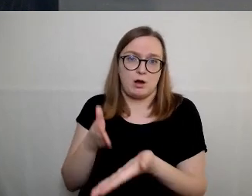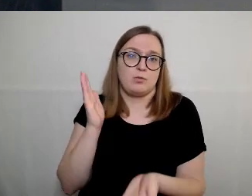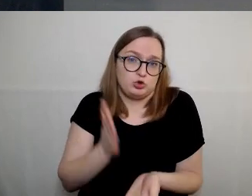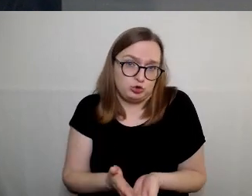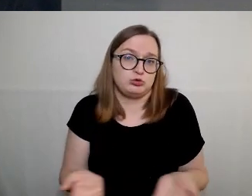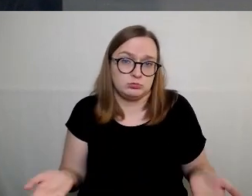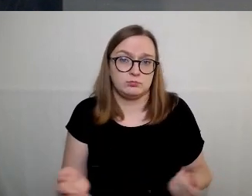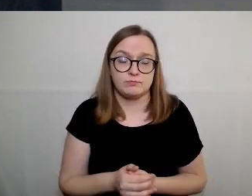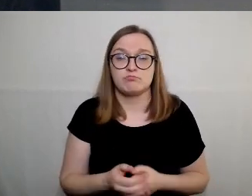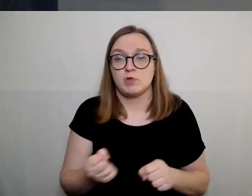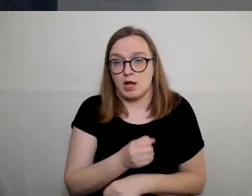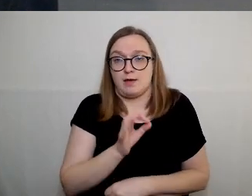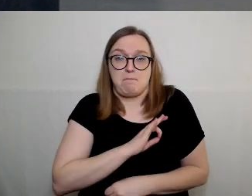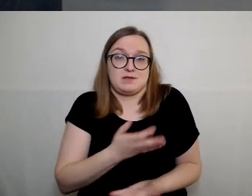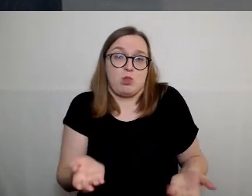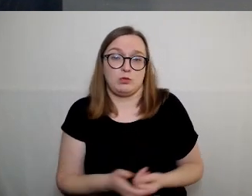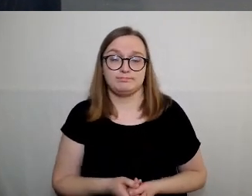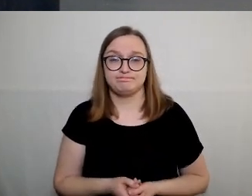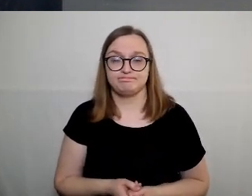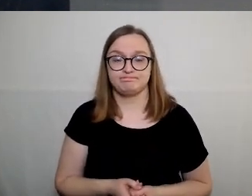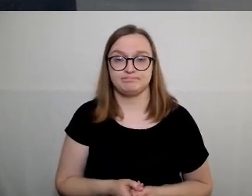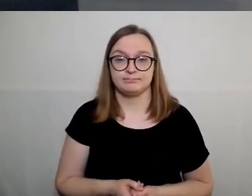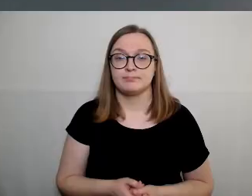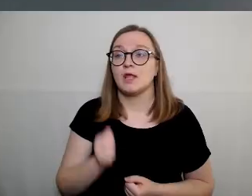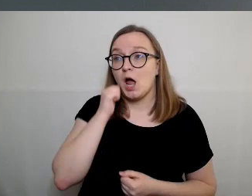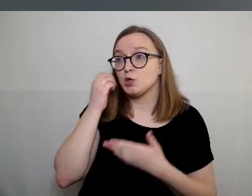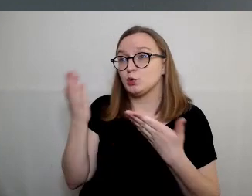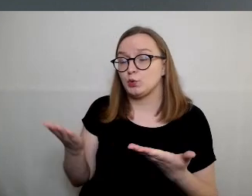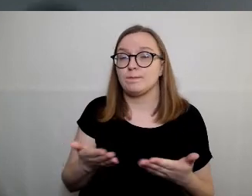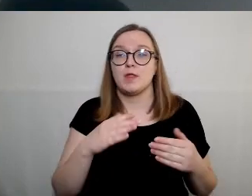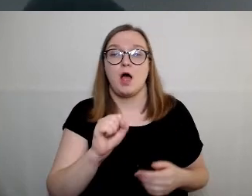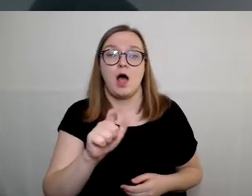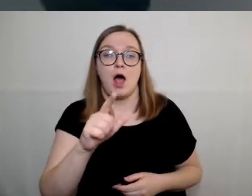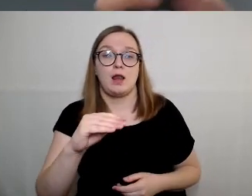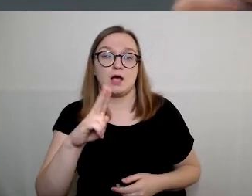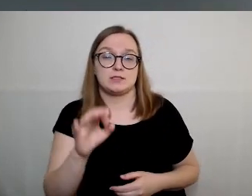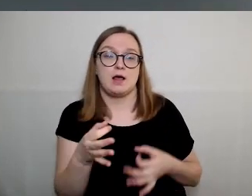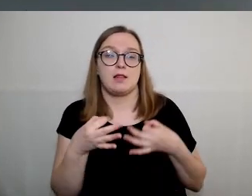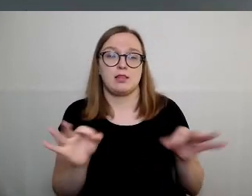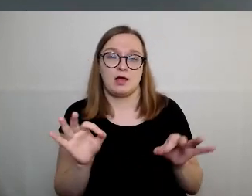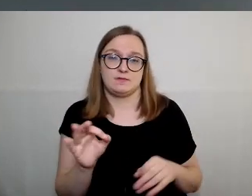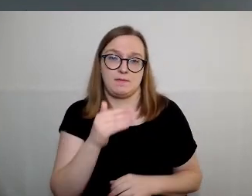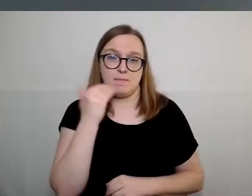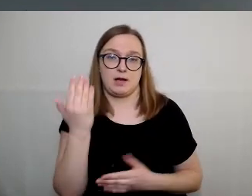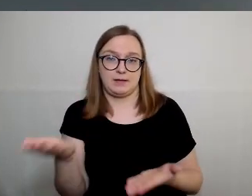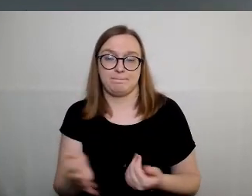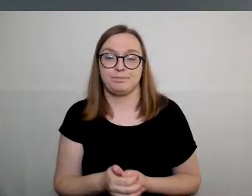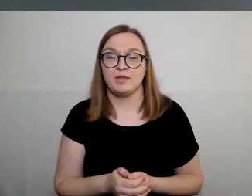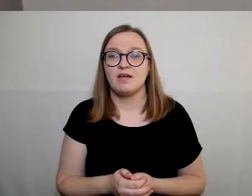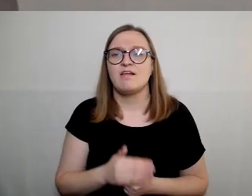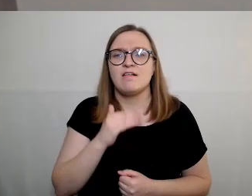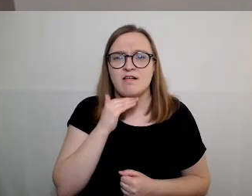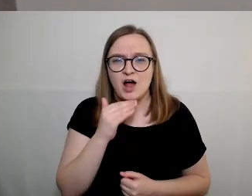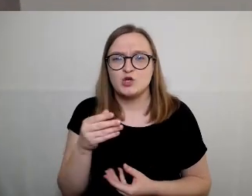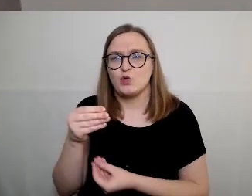Reikia to naudotis. Ačiū Jums, Mantas Aleksa, Laisvės partija. Be abejonės, su verslu